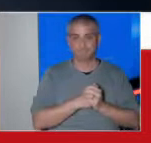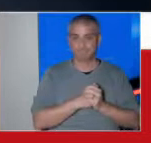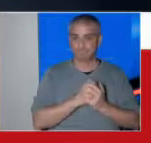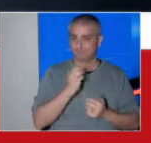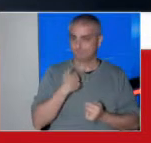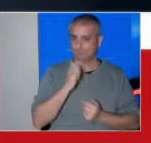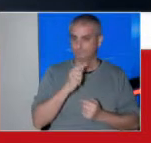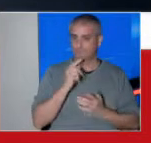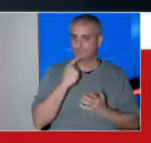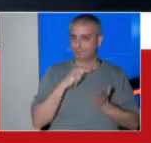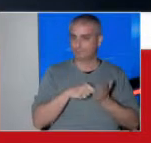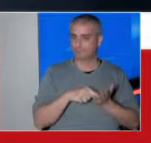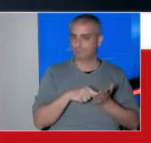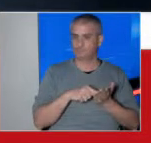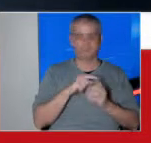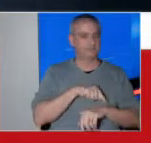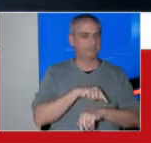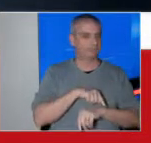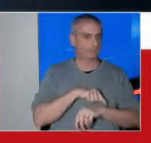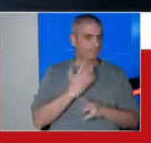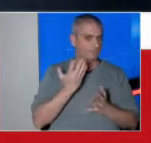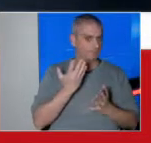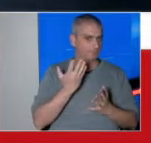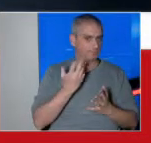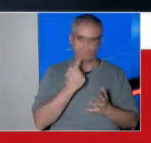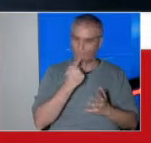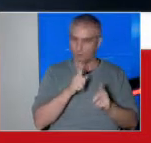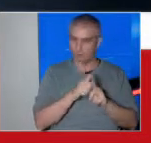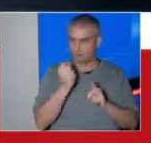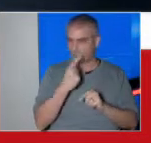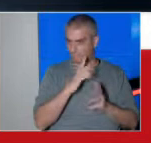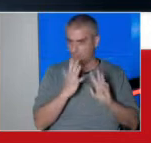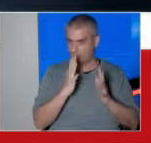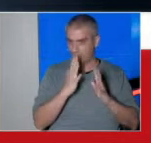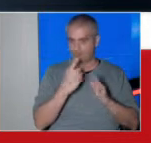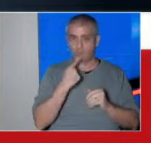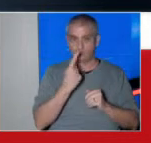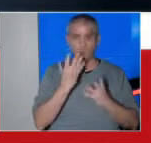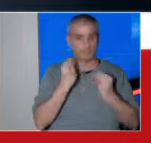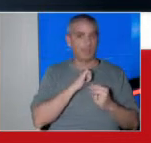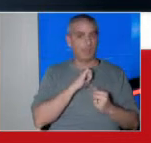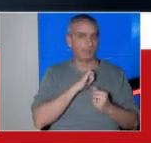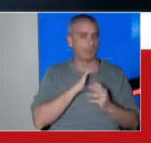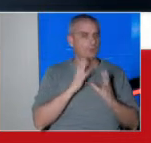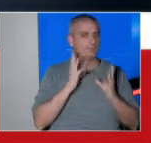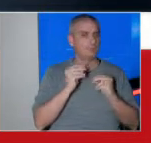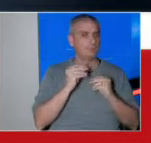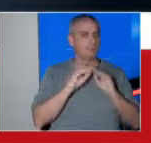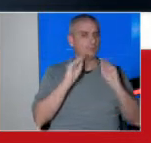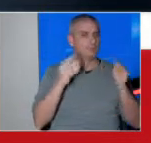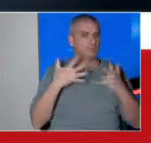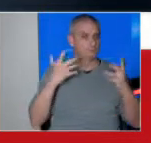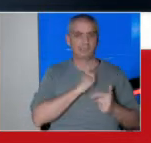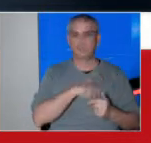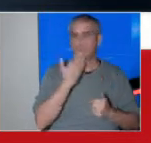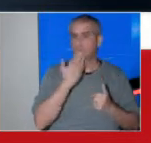אנחנו צריכים לסמן, כמו שאתה אומר, את לוחות הזמנים, אז למעשה אתה אומר כמו שבוע, עכשיו אתה אומר שיש הרבה התעניינות, מה עם המוסדים, למשל